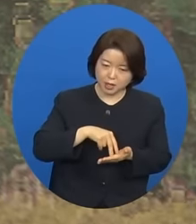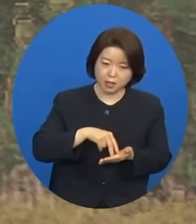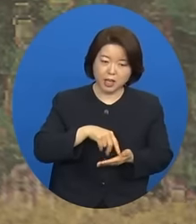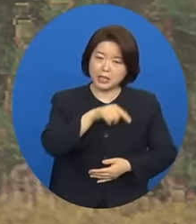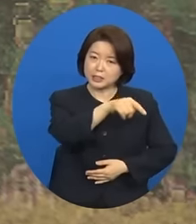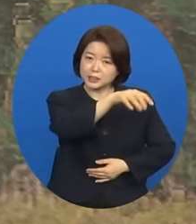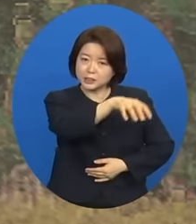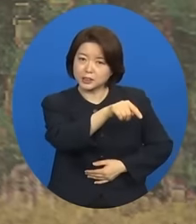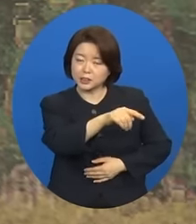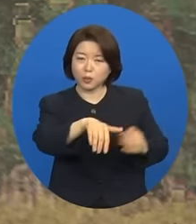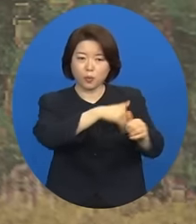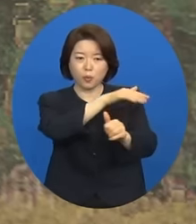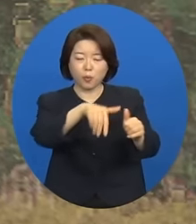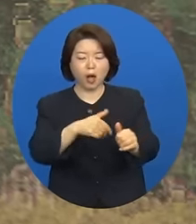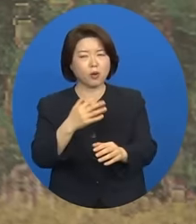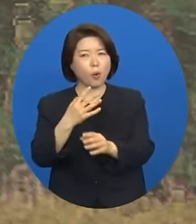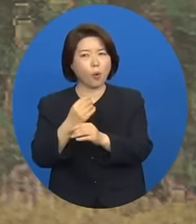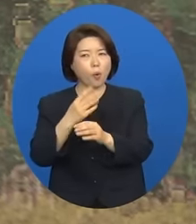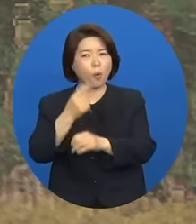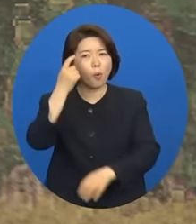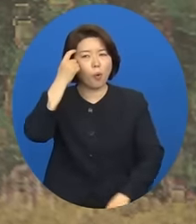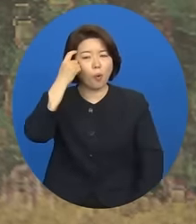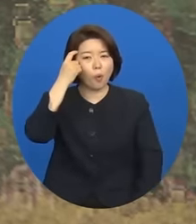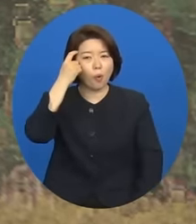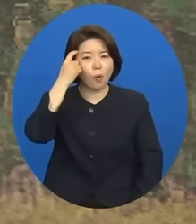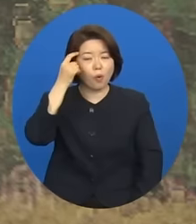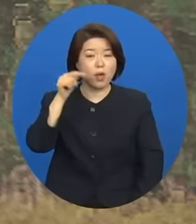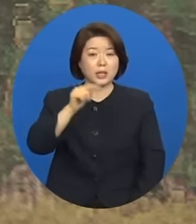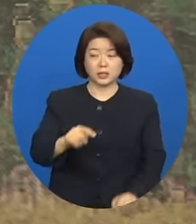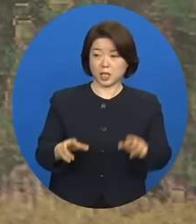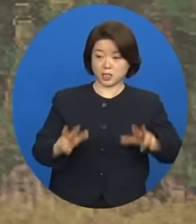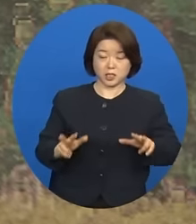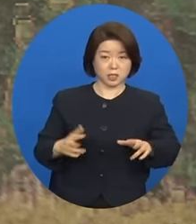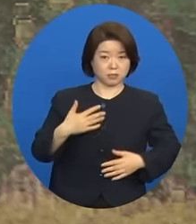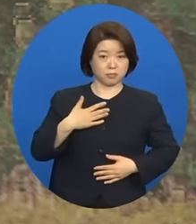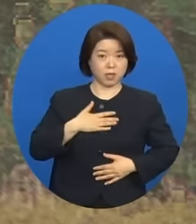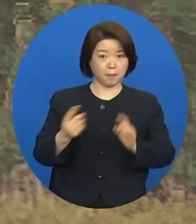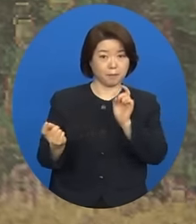같은 환경이 언제였는가, 혹시 그것이